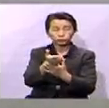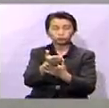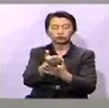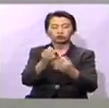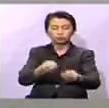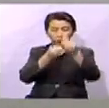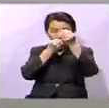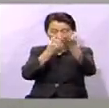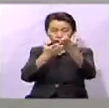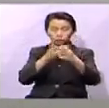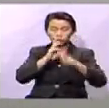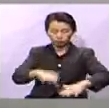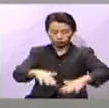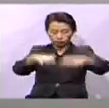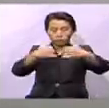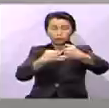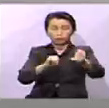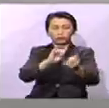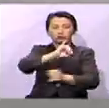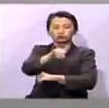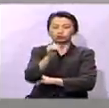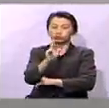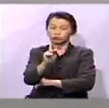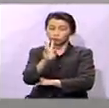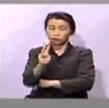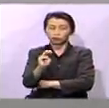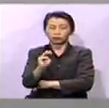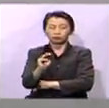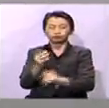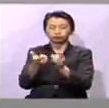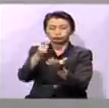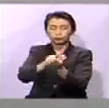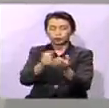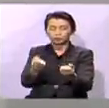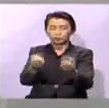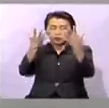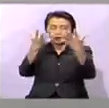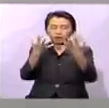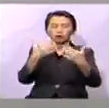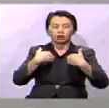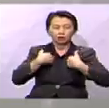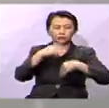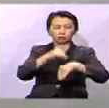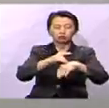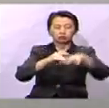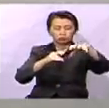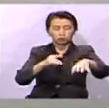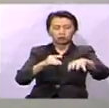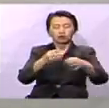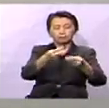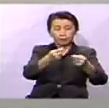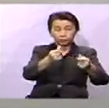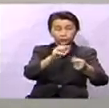aplikasi info banjir, Jabatan Kebajikan Masyarakat JKM melaporkan paling ramai terjejas adalah di jajahan Basri